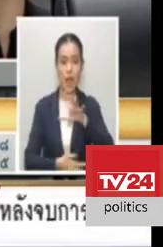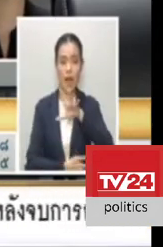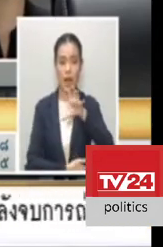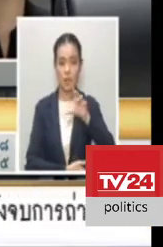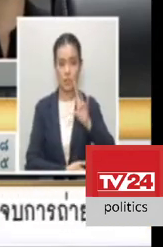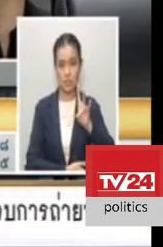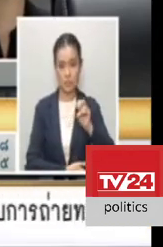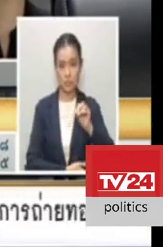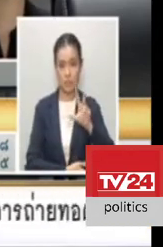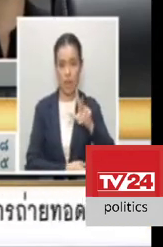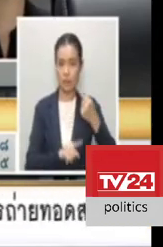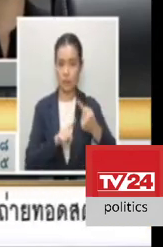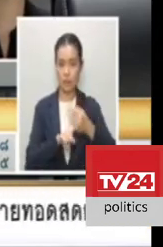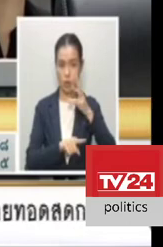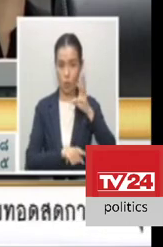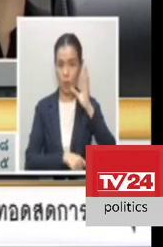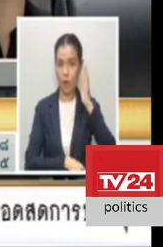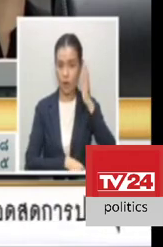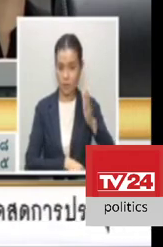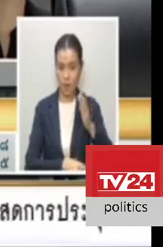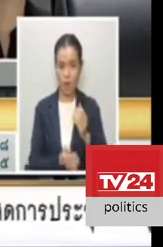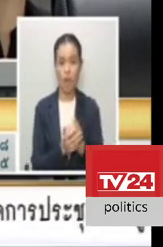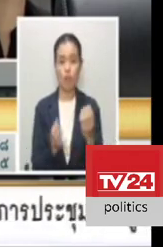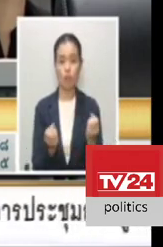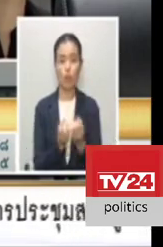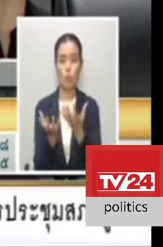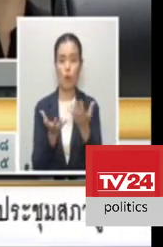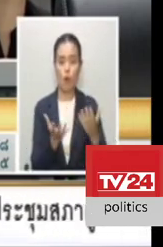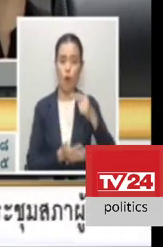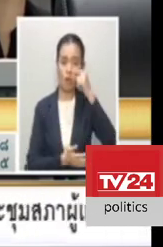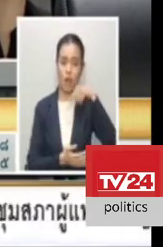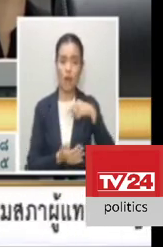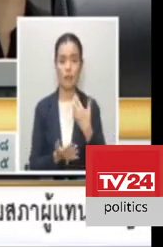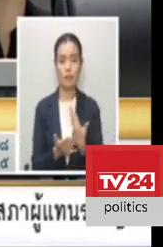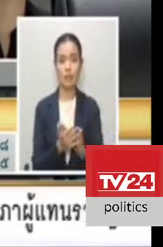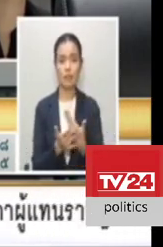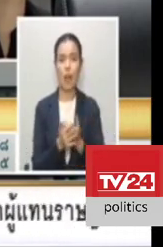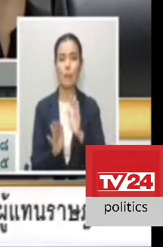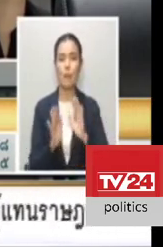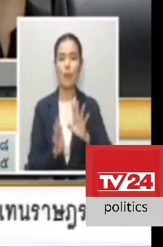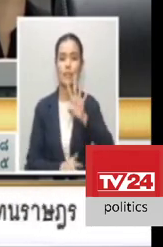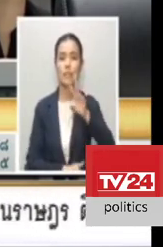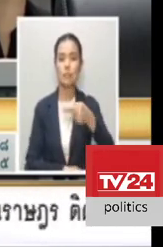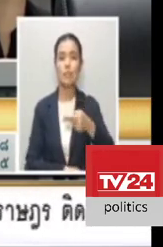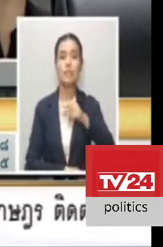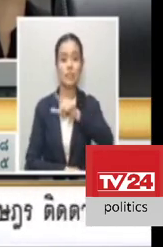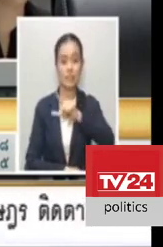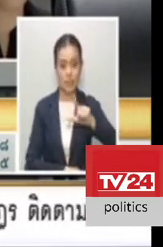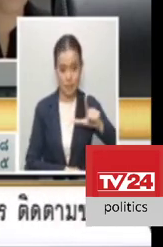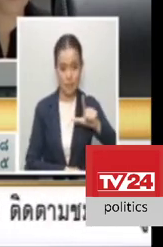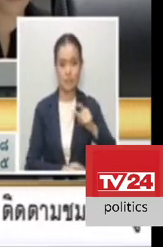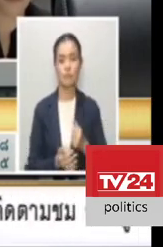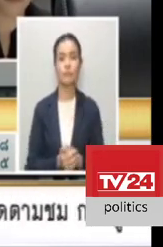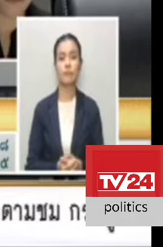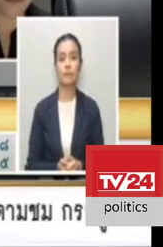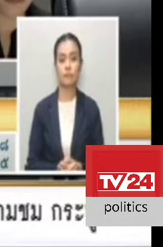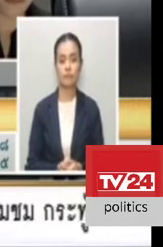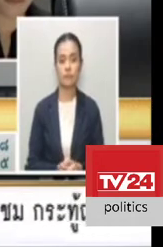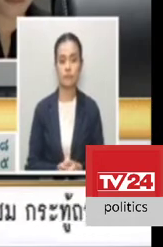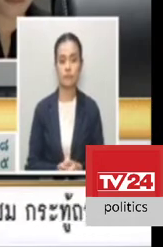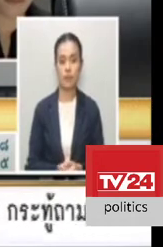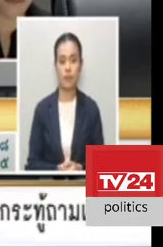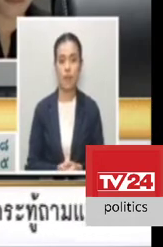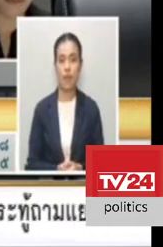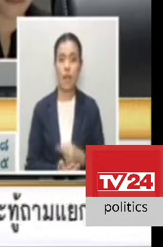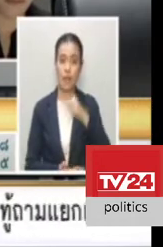ในอีก6เดือนข้างหน้ากระทบต่อสินค้าไทยที่มีมูลค่าราว 40,000 ล้านบาทซึ่งได้ทราบว่าไทย